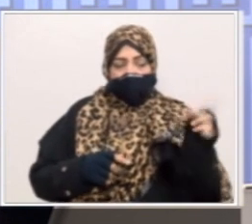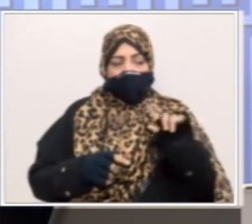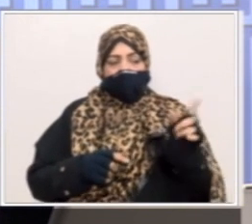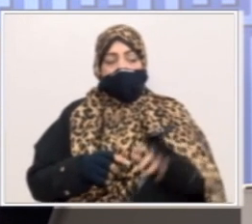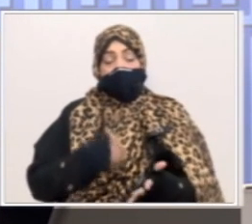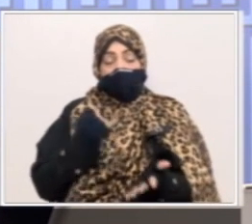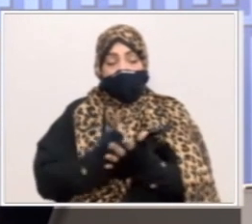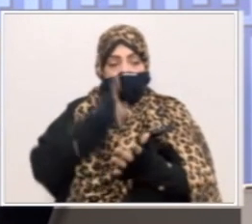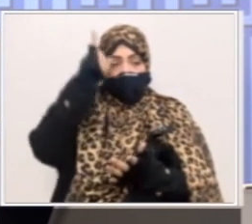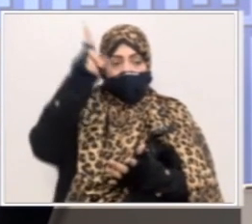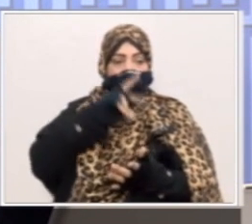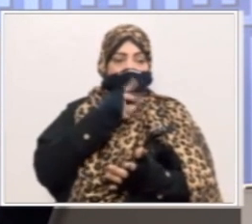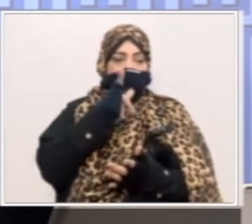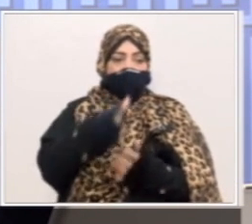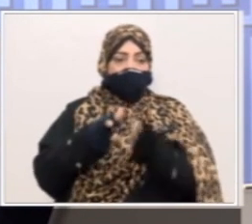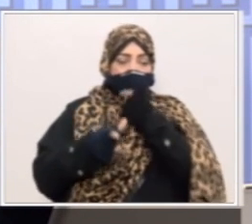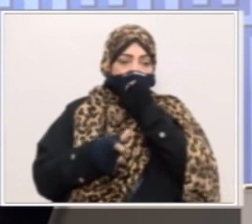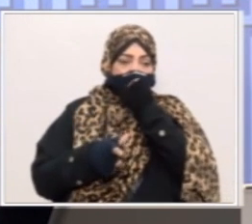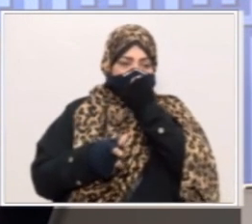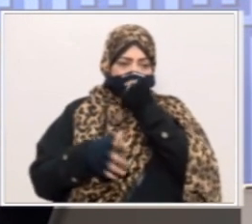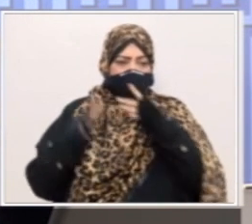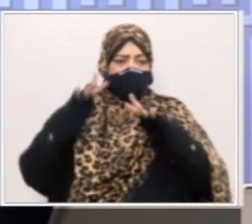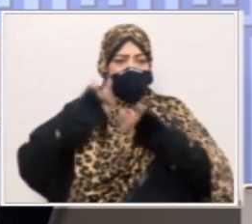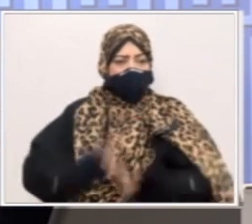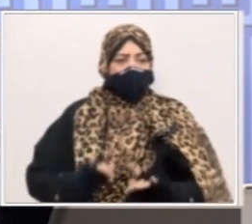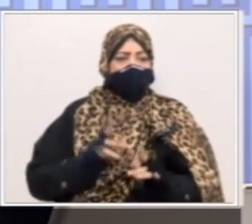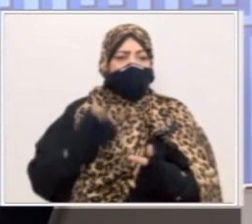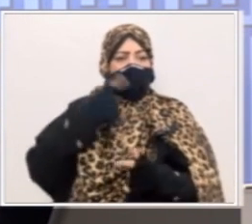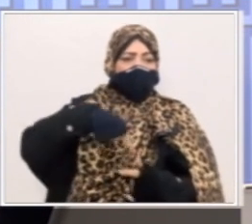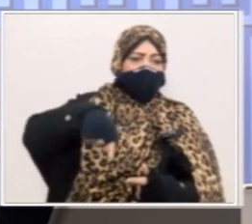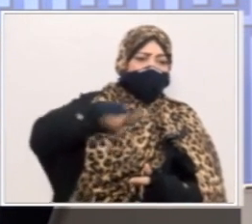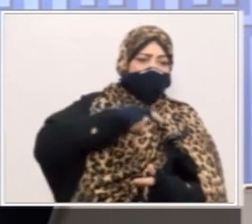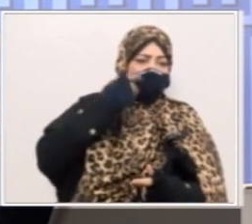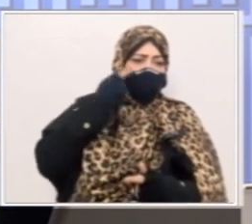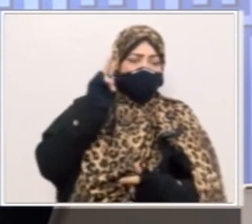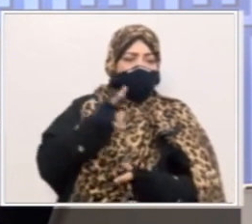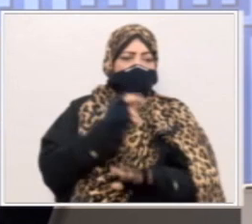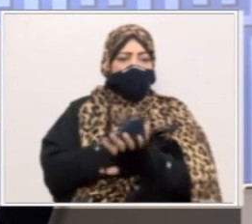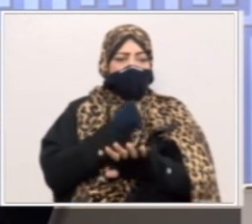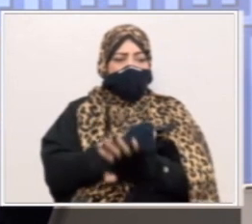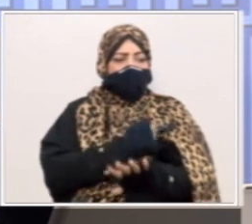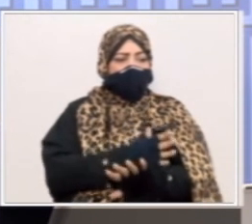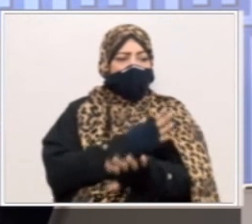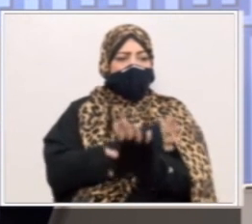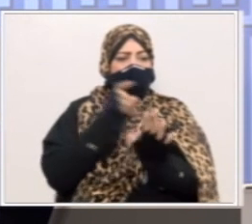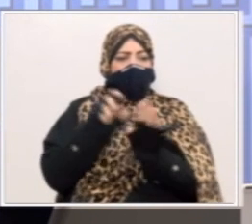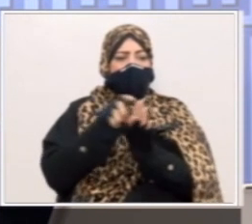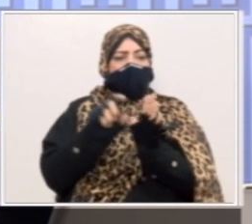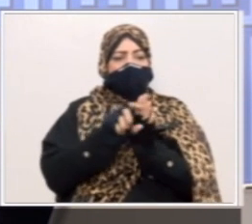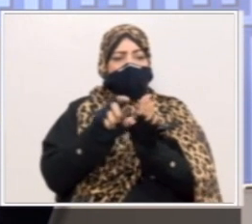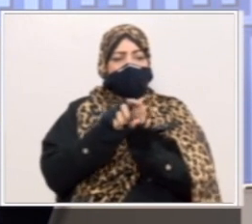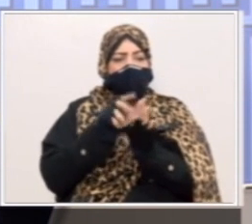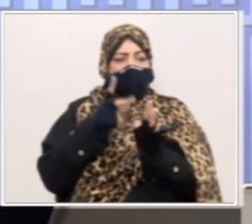رأيت الذين يخوضون في آياتنا، الذين يخوضون يرتكبون أشياء محرمة